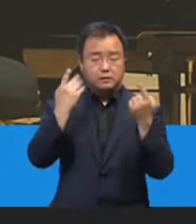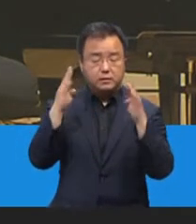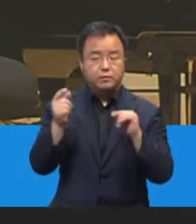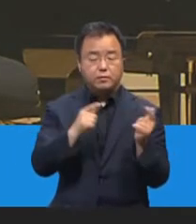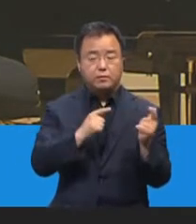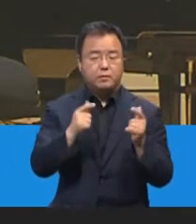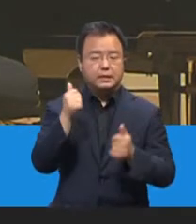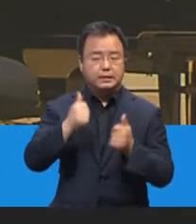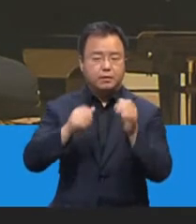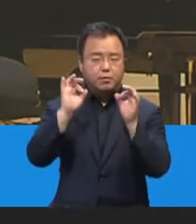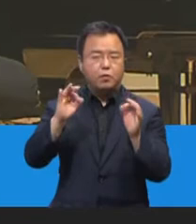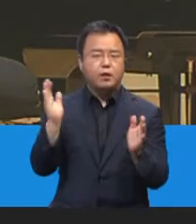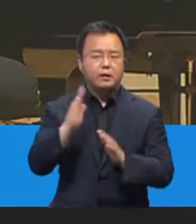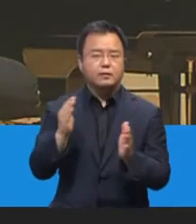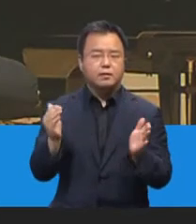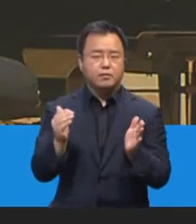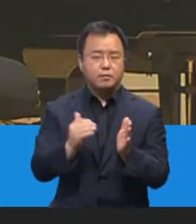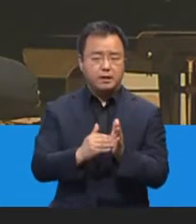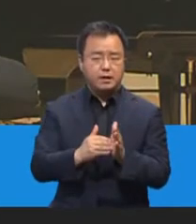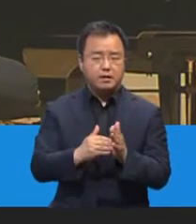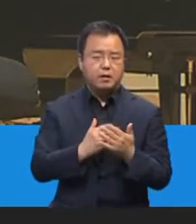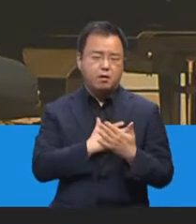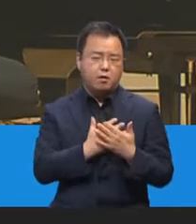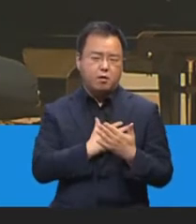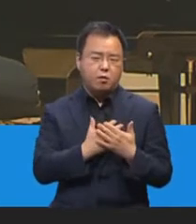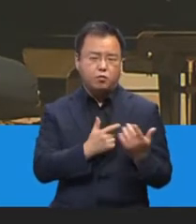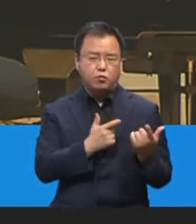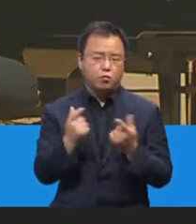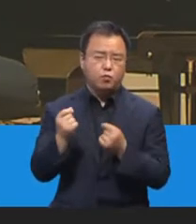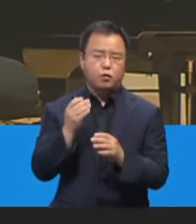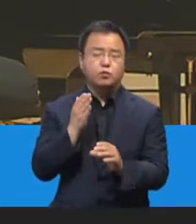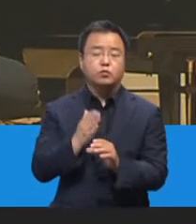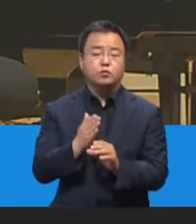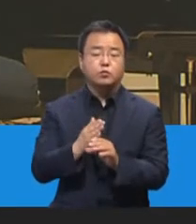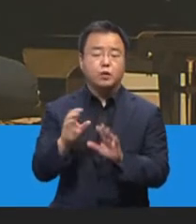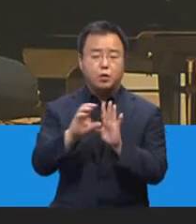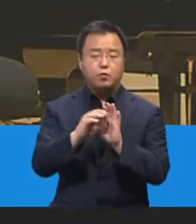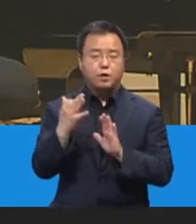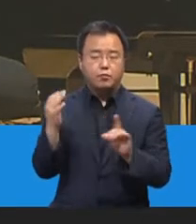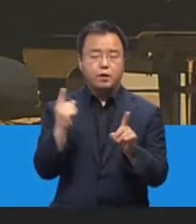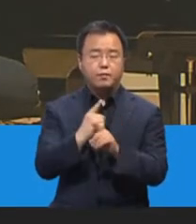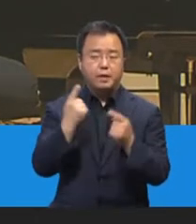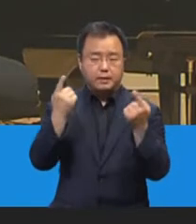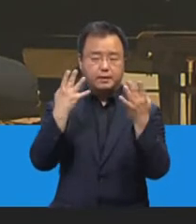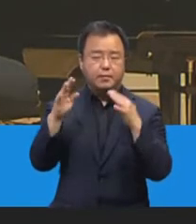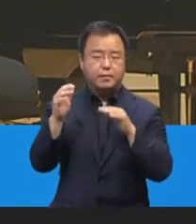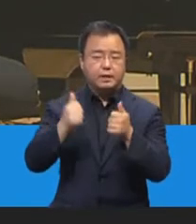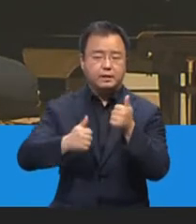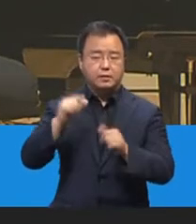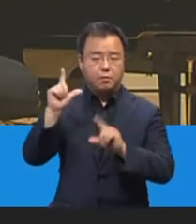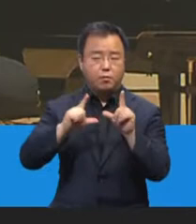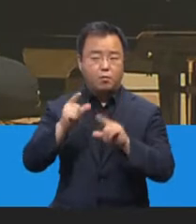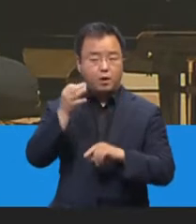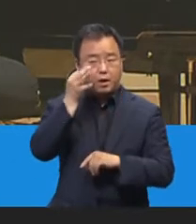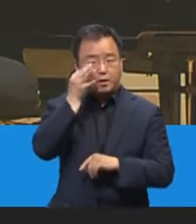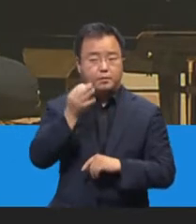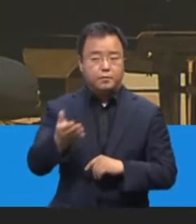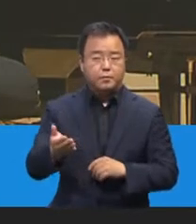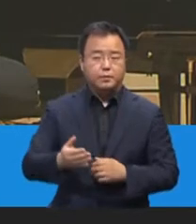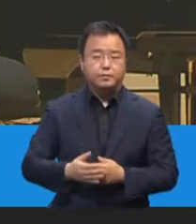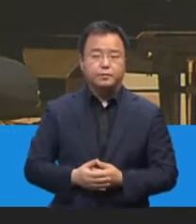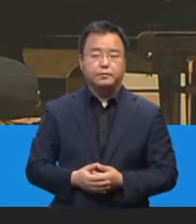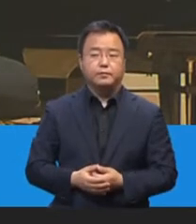시험을 치는 학생들처럼 바짝 긴장한 모습인데요. 코로나19가 바꿔놓은 대학과 시험 풍경을 서진석